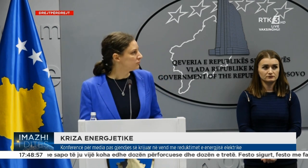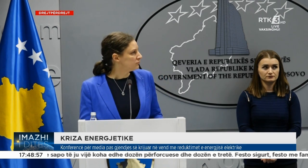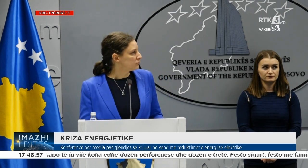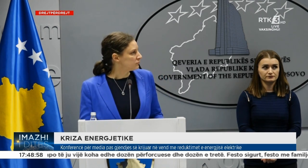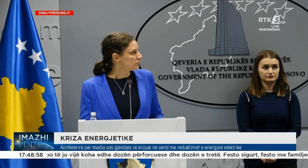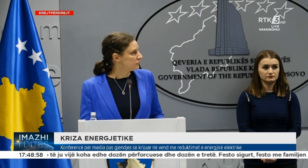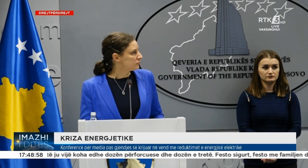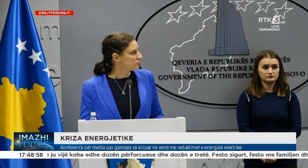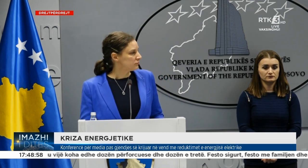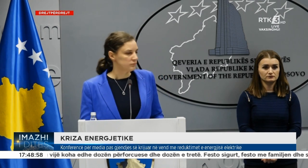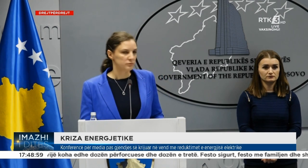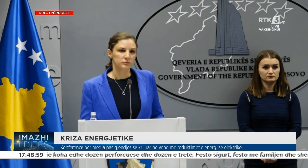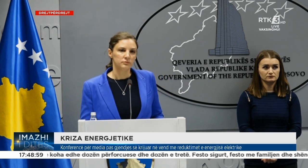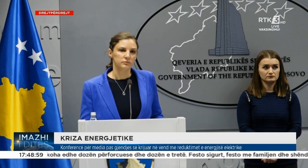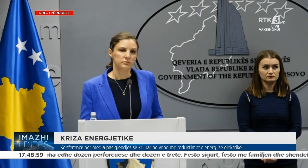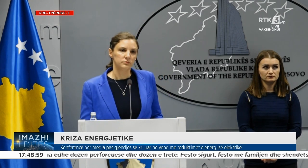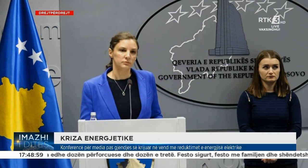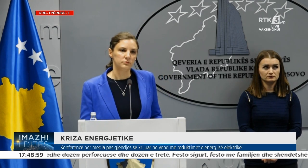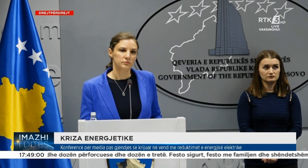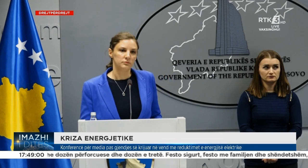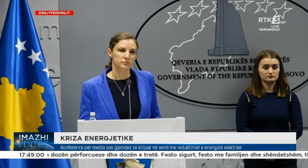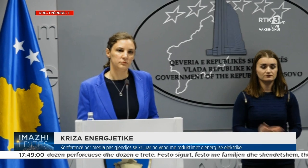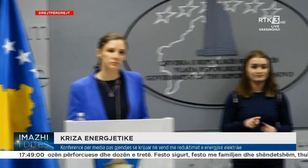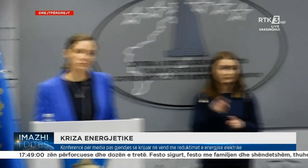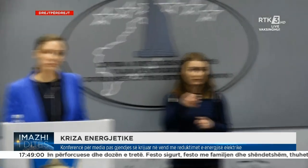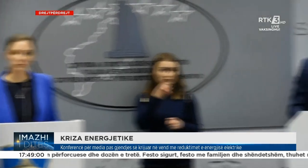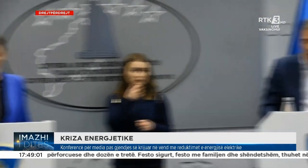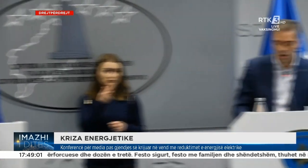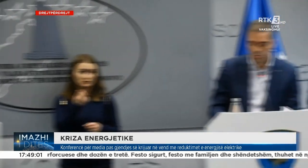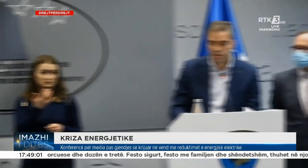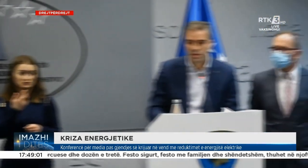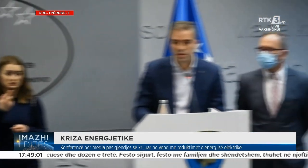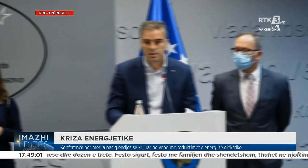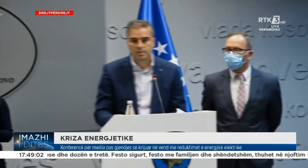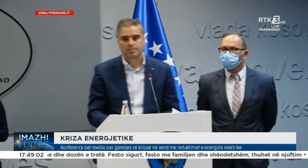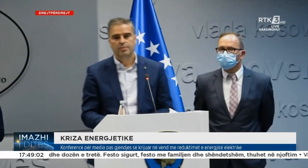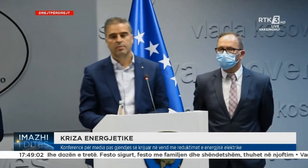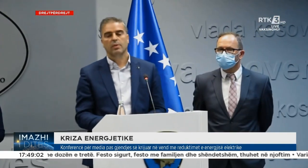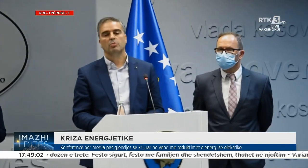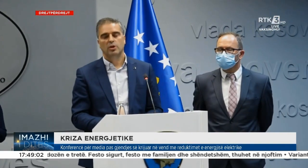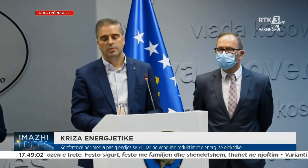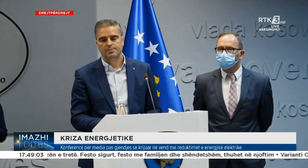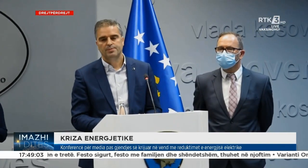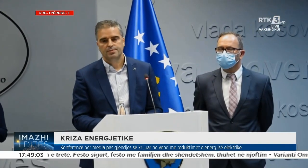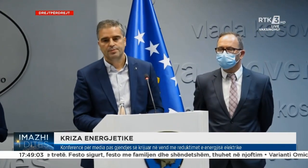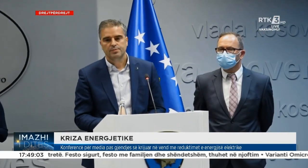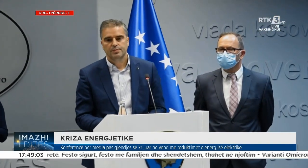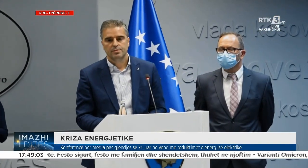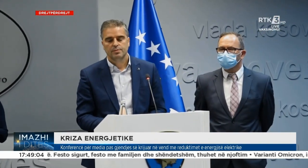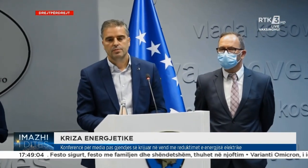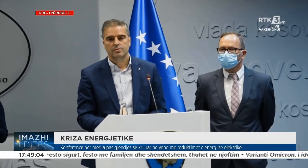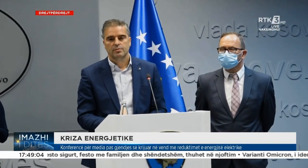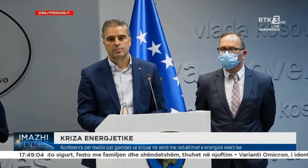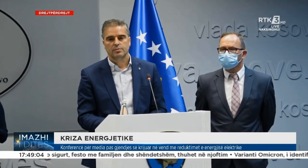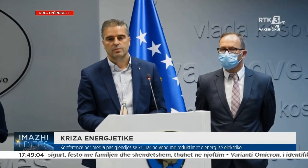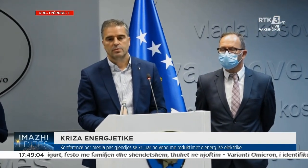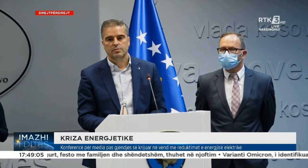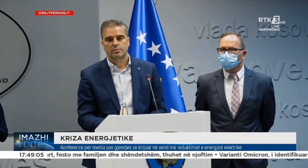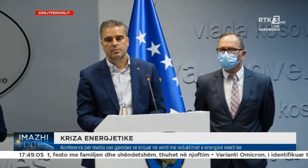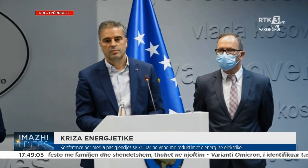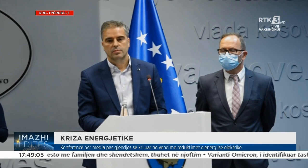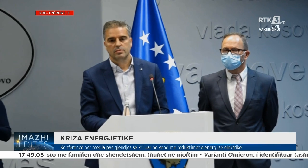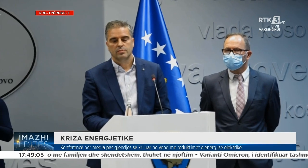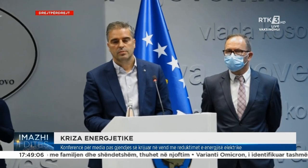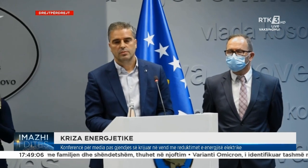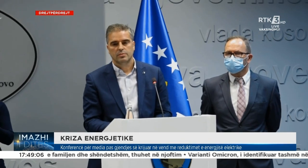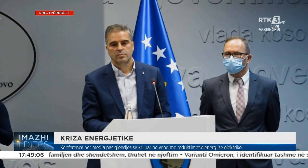Devimet atë, u përmend fash devimet dhe apo e djetor. Po, dhe... Që i përmendet që janë bërë së përmend, të rritë dhe të financiare, sa të